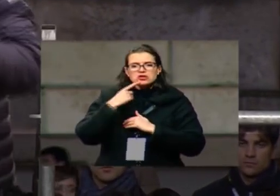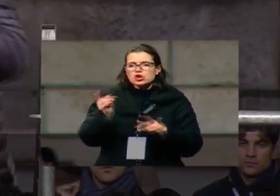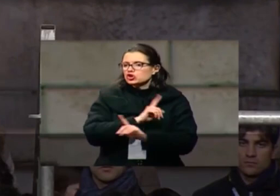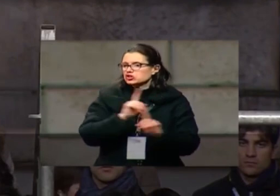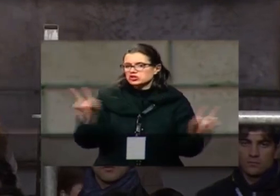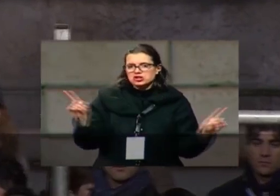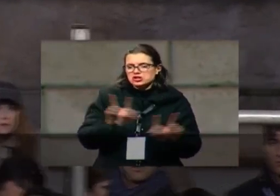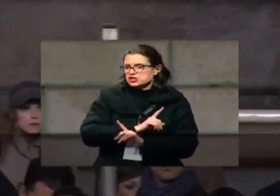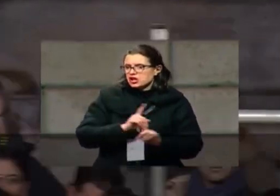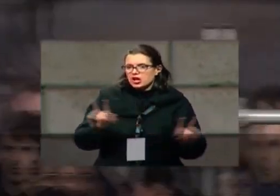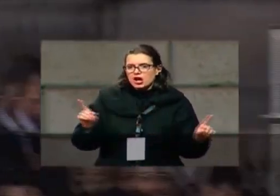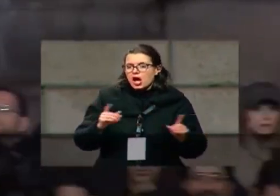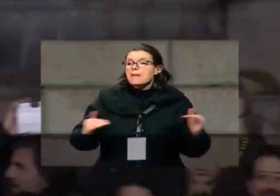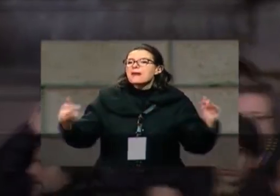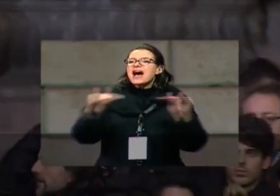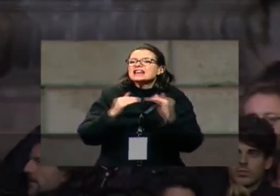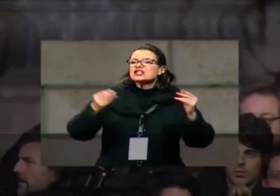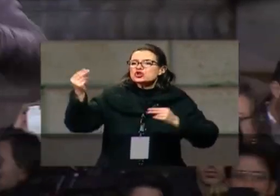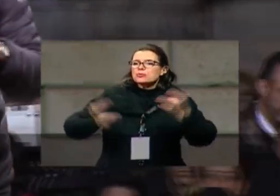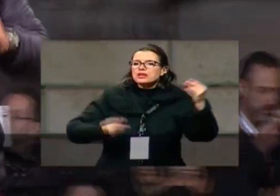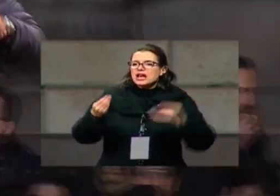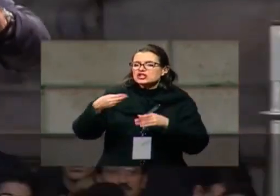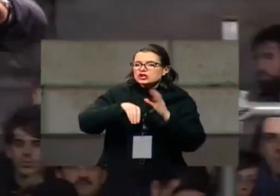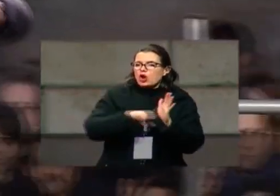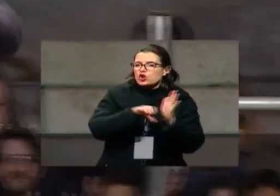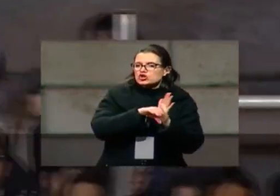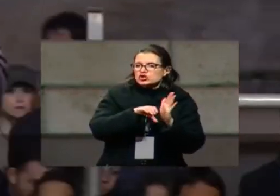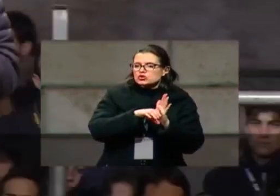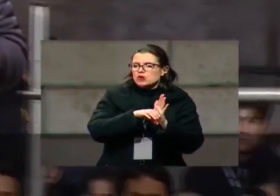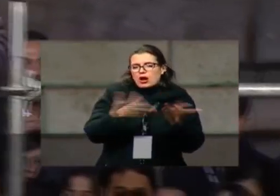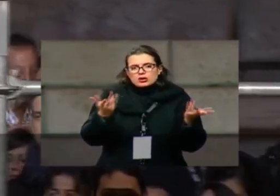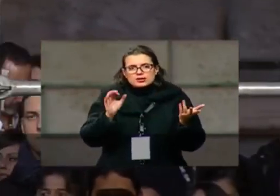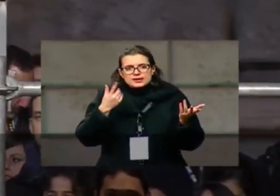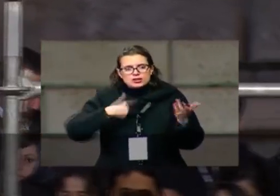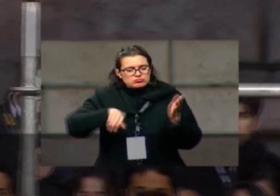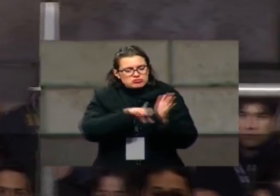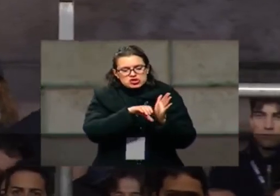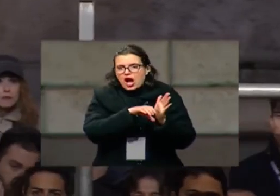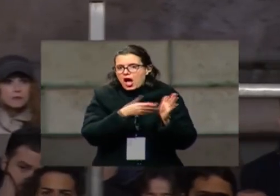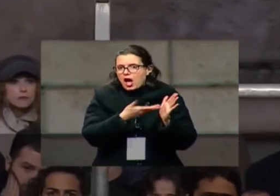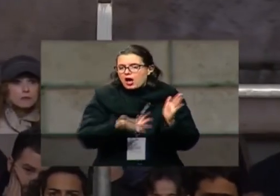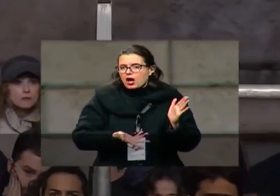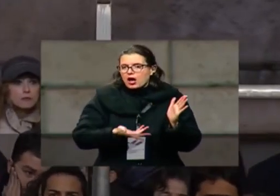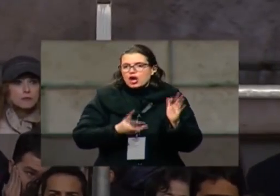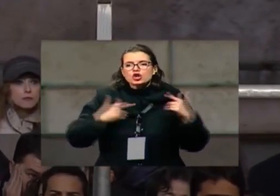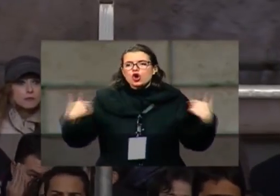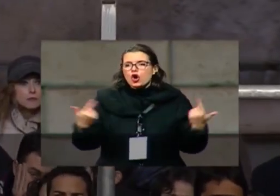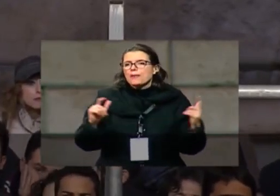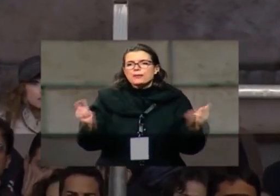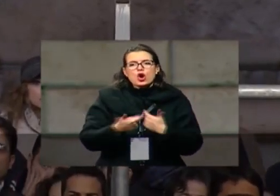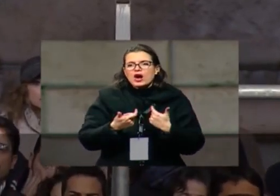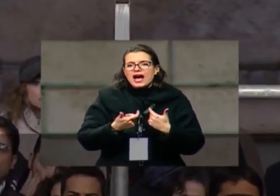mettere il pareggio in bilancio in costituzione perché se ce l'abbiamo in costituzione Siamo bloccati il nostro sistema fiscale è